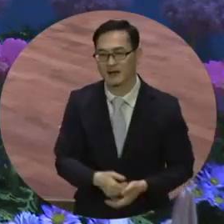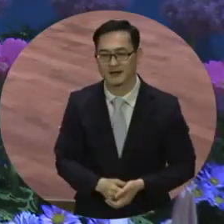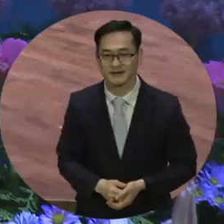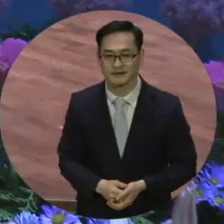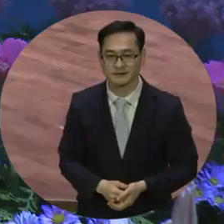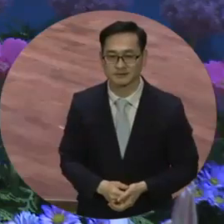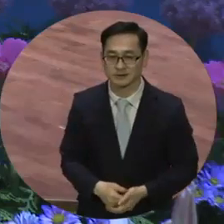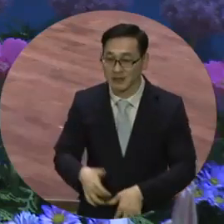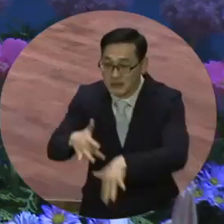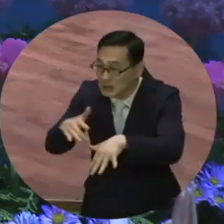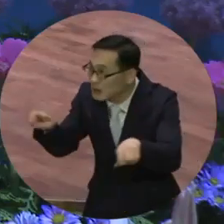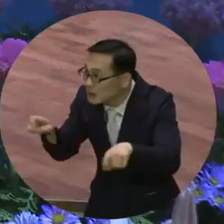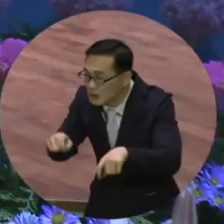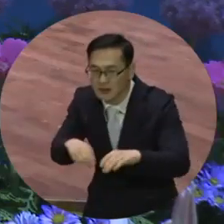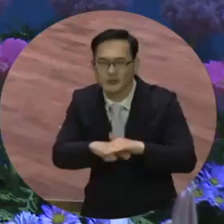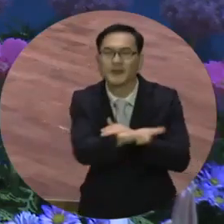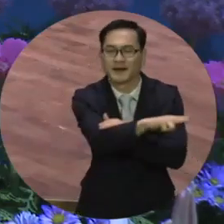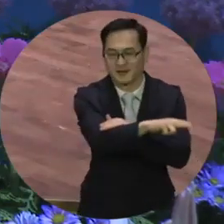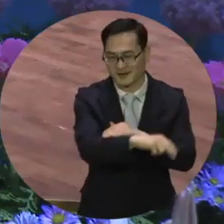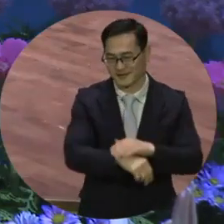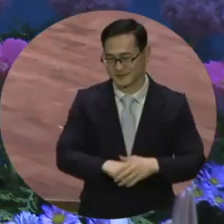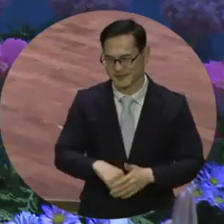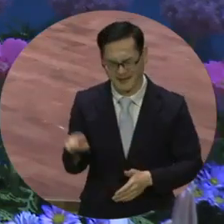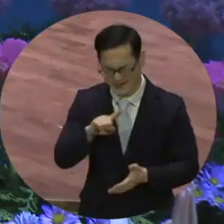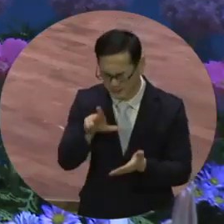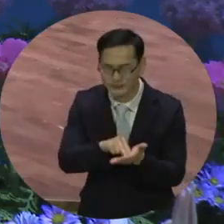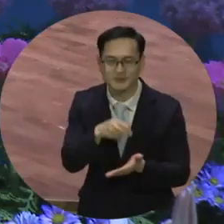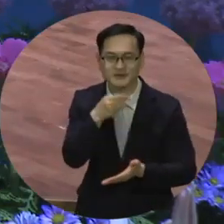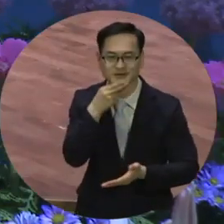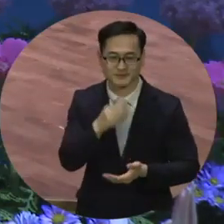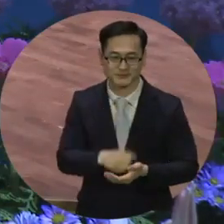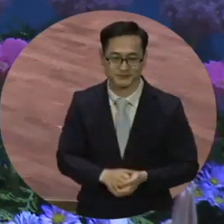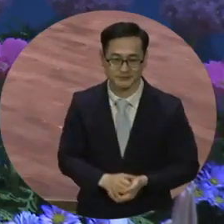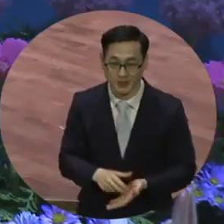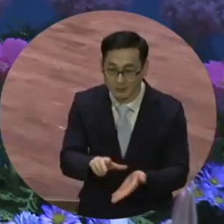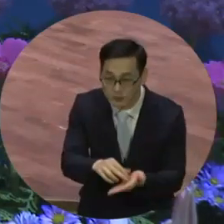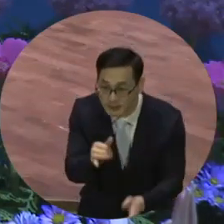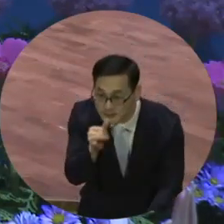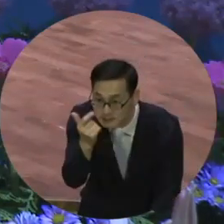바랍니다. 아무 문제 없어요. 문제 있어요?